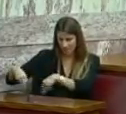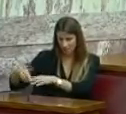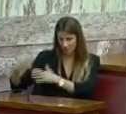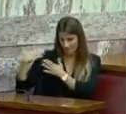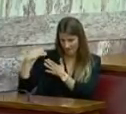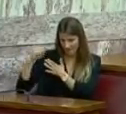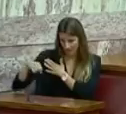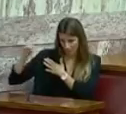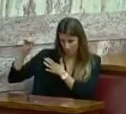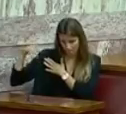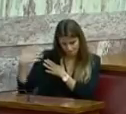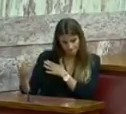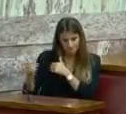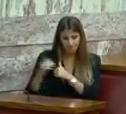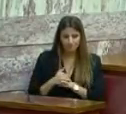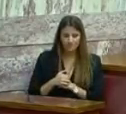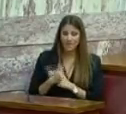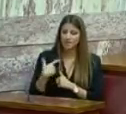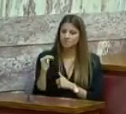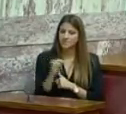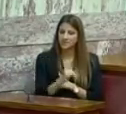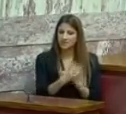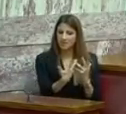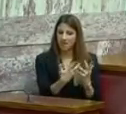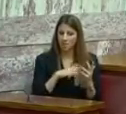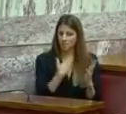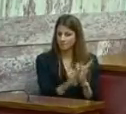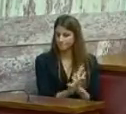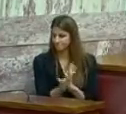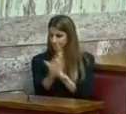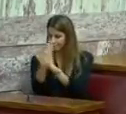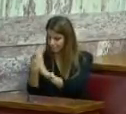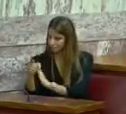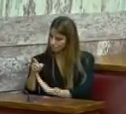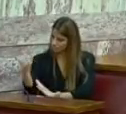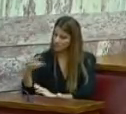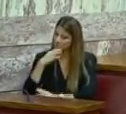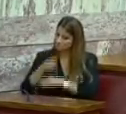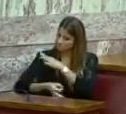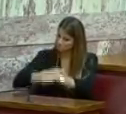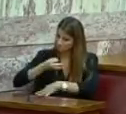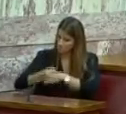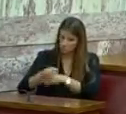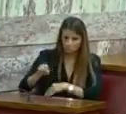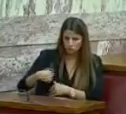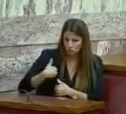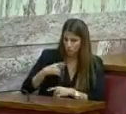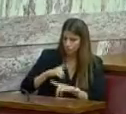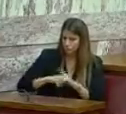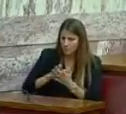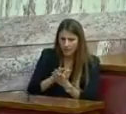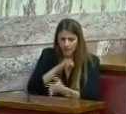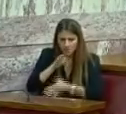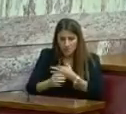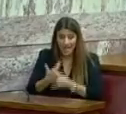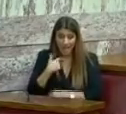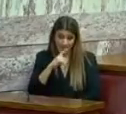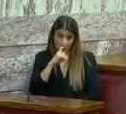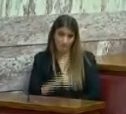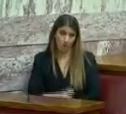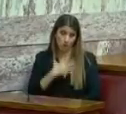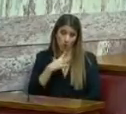αναρμοδιότητας τα 10 ελεγχόμενα, αναφερόμενα πολιτικά πρόσωπα, όπως είχαμε υποχρέωση από τον κανονισμό της